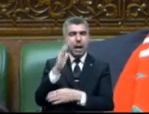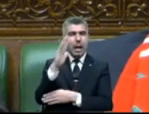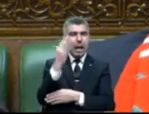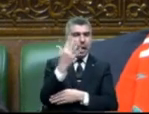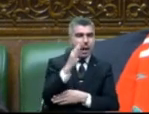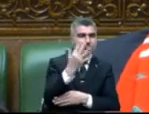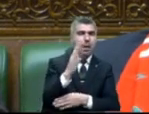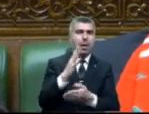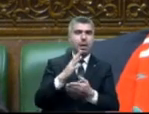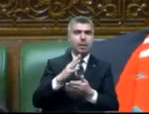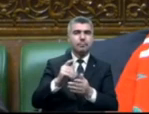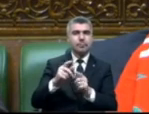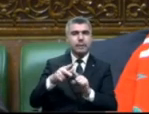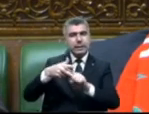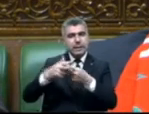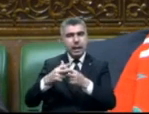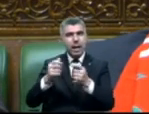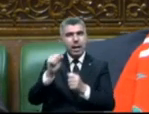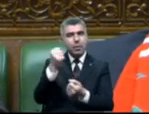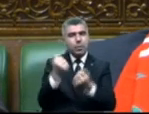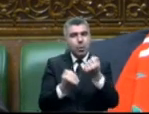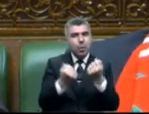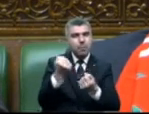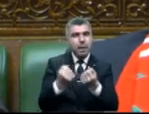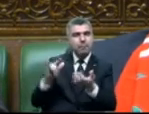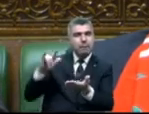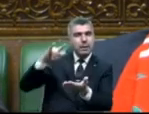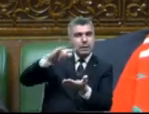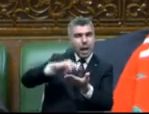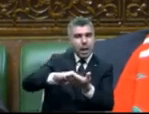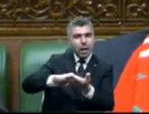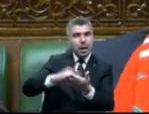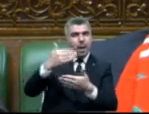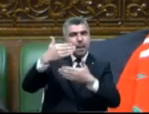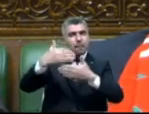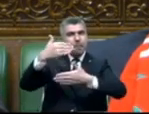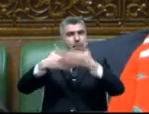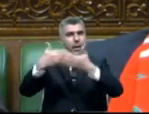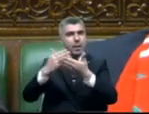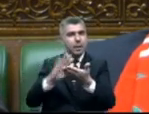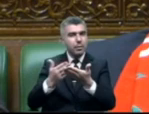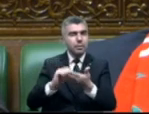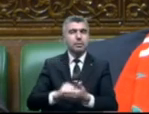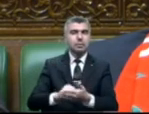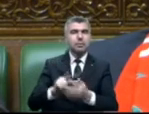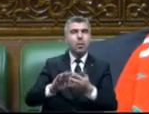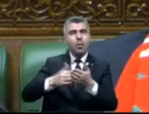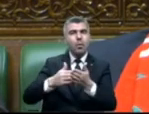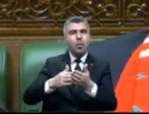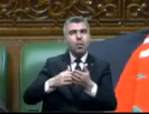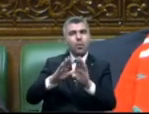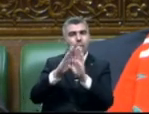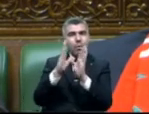الغابات، إلا قلنا صناعة السيارات، صناعة الطائرات، قطاع ديال البناء والأشغال العمومية. هاد القطاعات